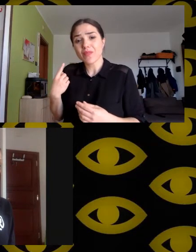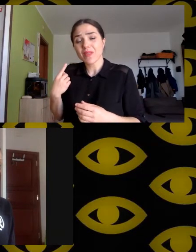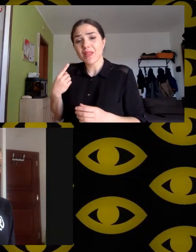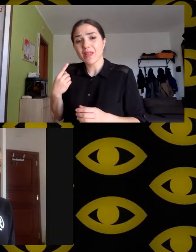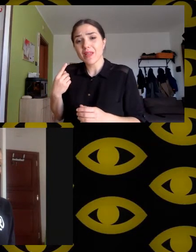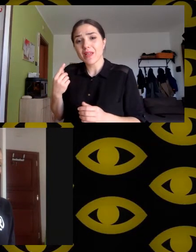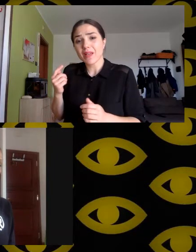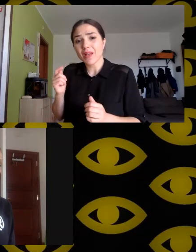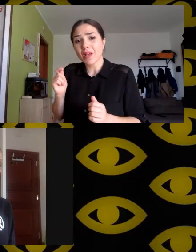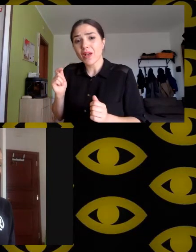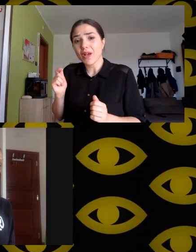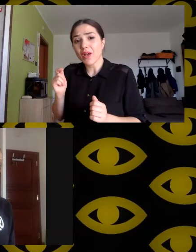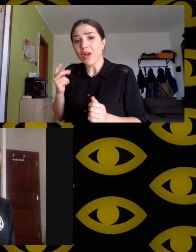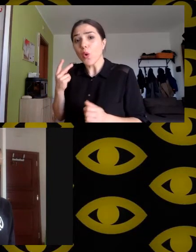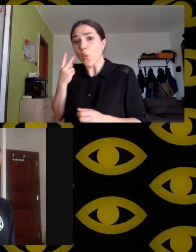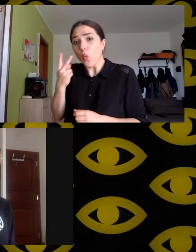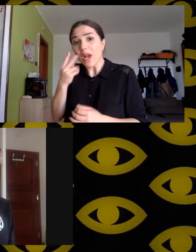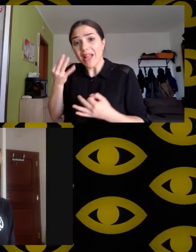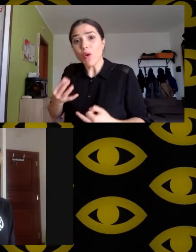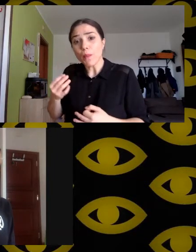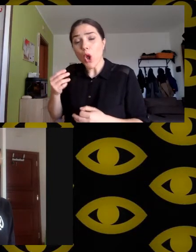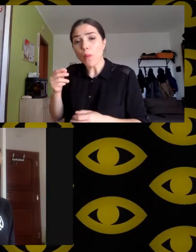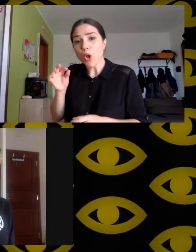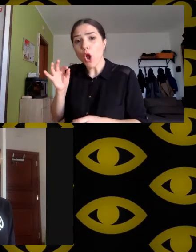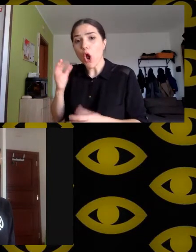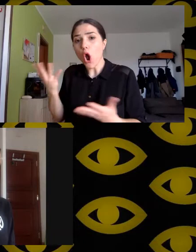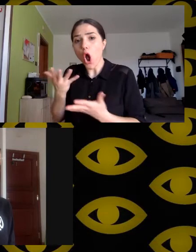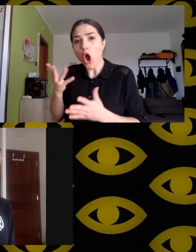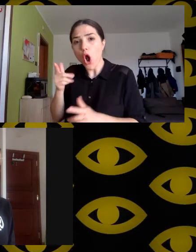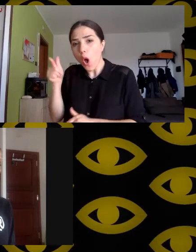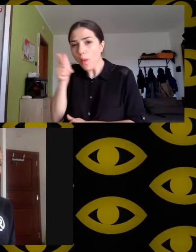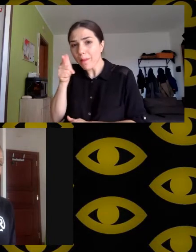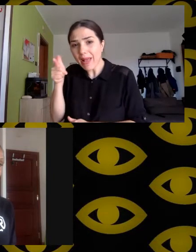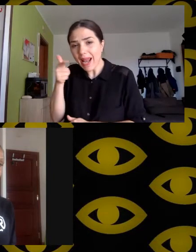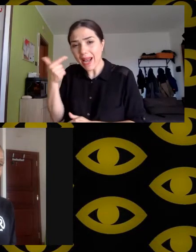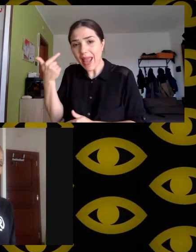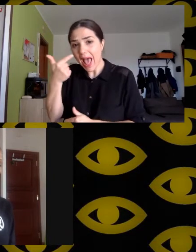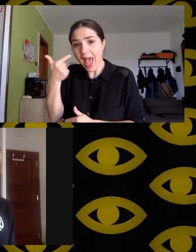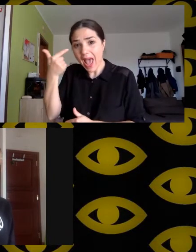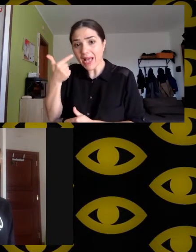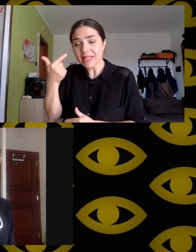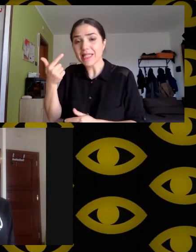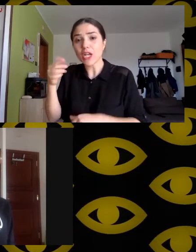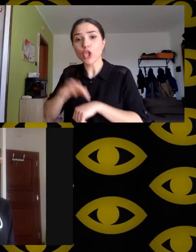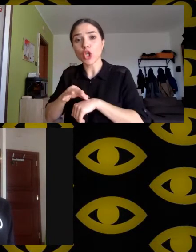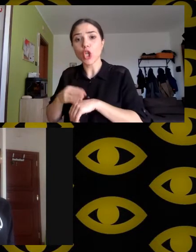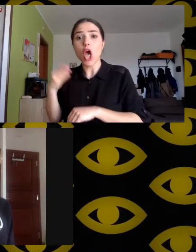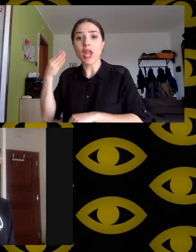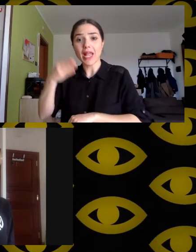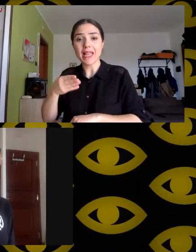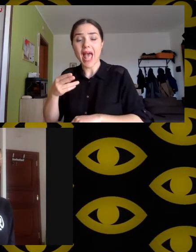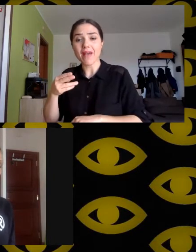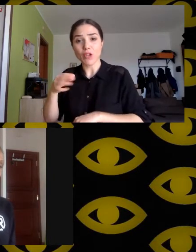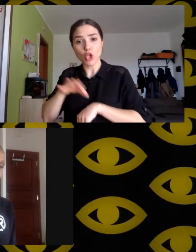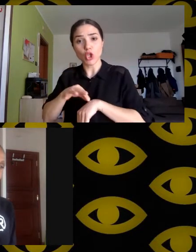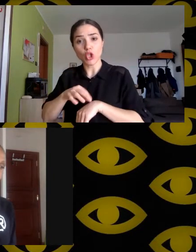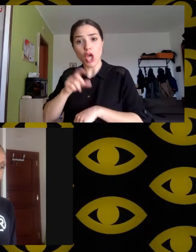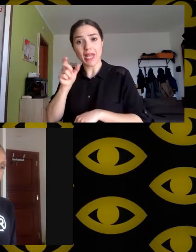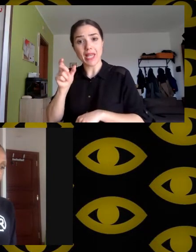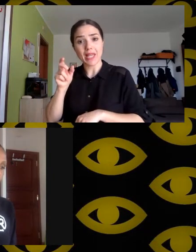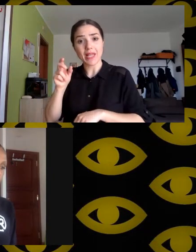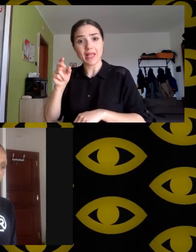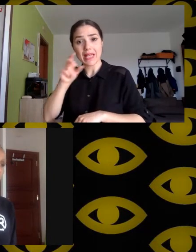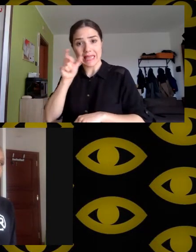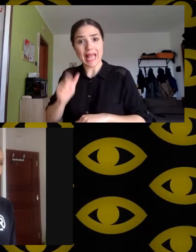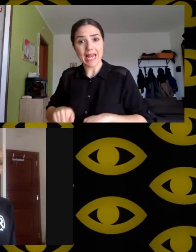ho assistito alle operazioni che facevano i medici, che erano medici italiani portati lì sul posto. Ma sai di che tipo di operazioni si